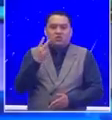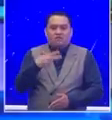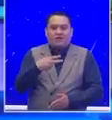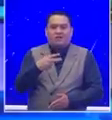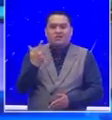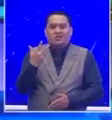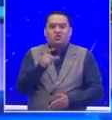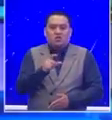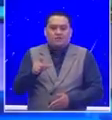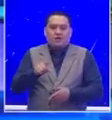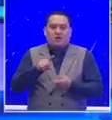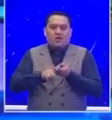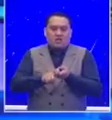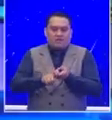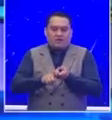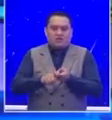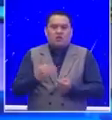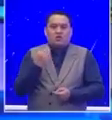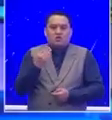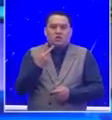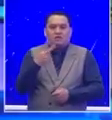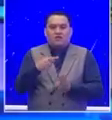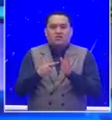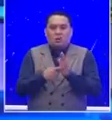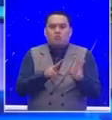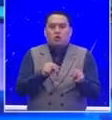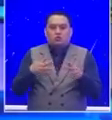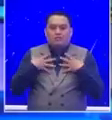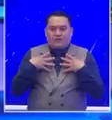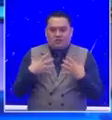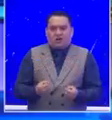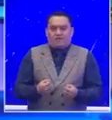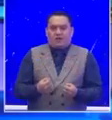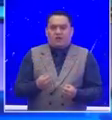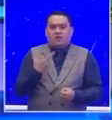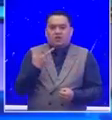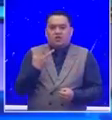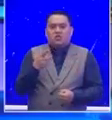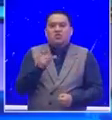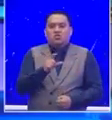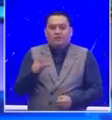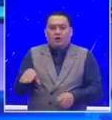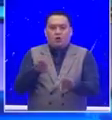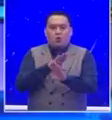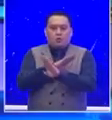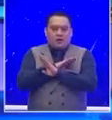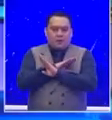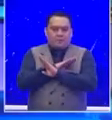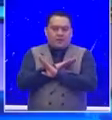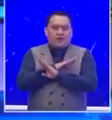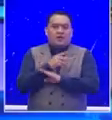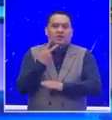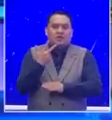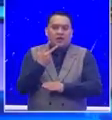423 заболевших коронавирусной инфекцией. Из них 27 благополучно выздоровели, 3 случая обернулись летальным исходом. Третья